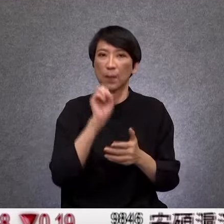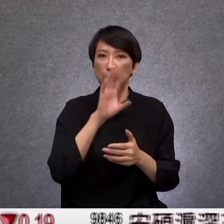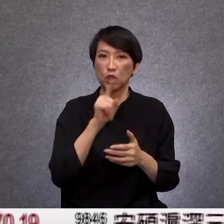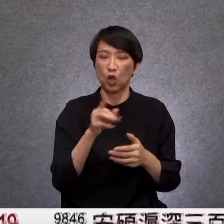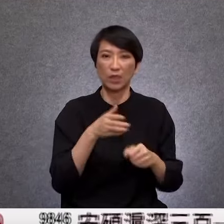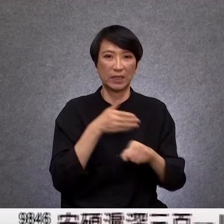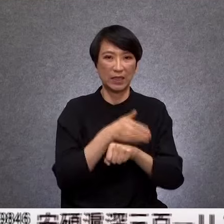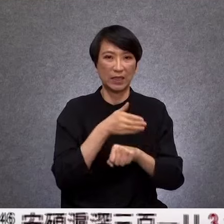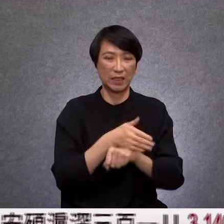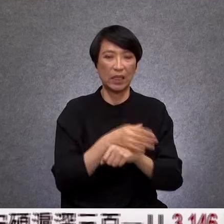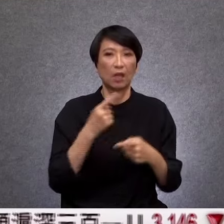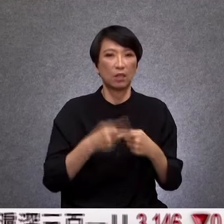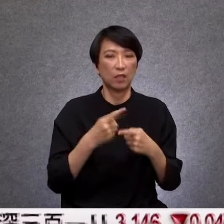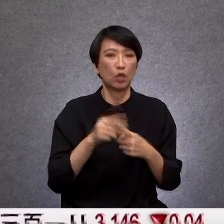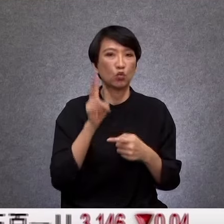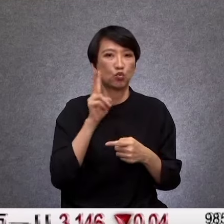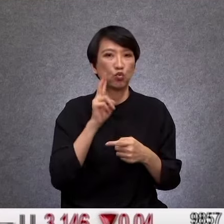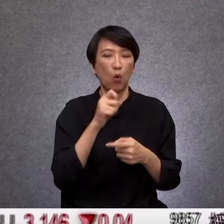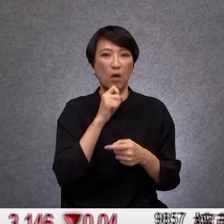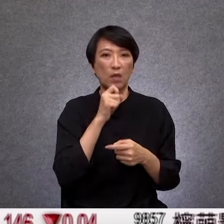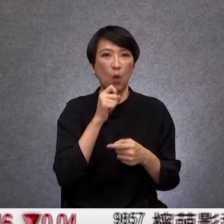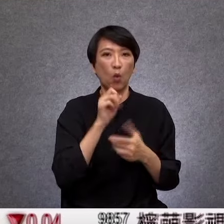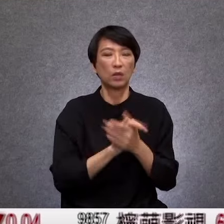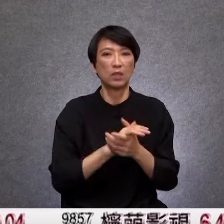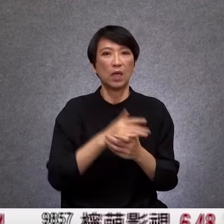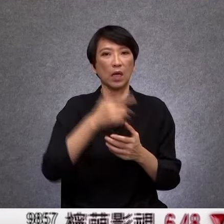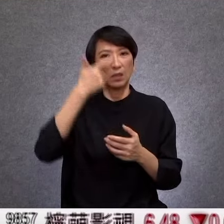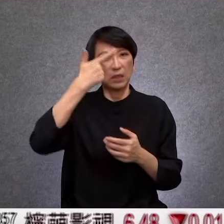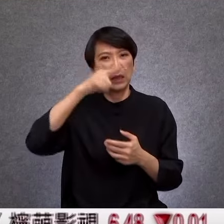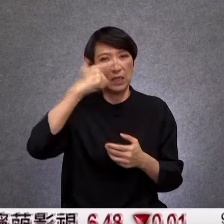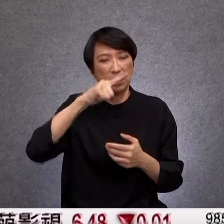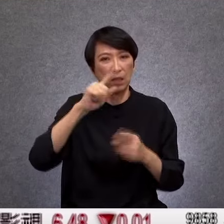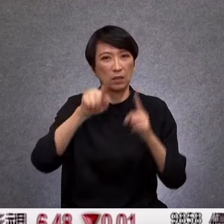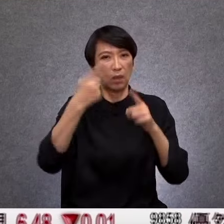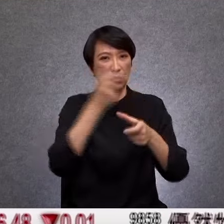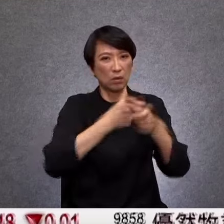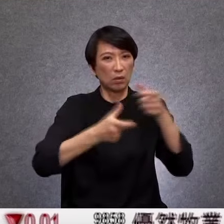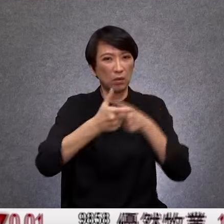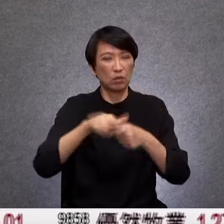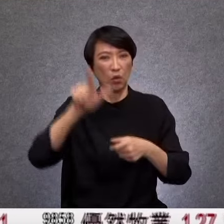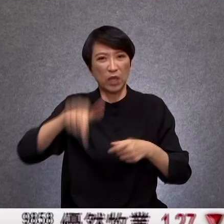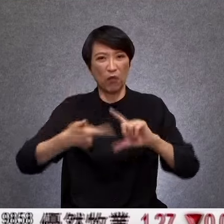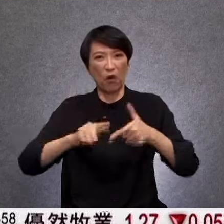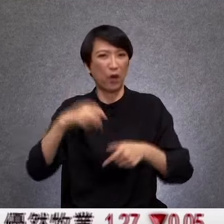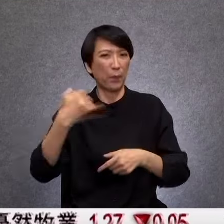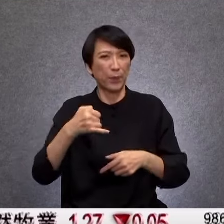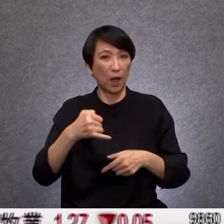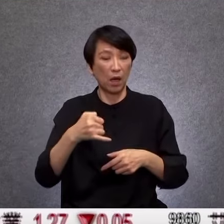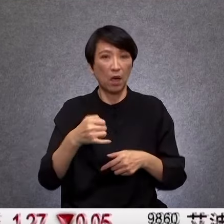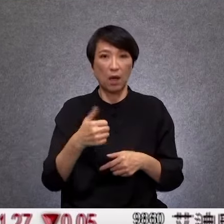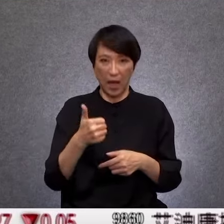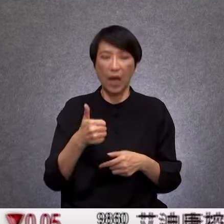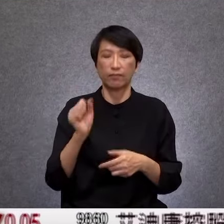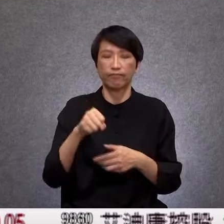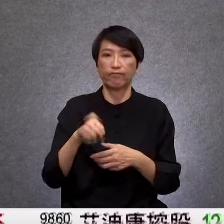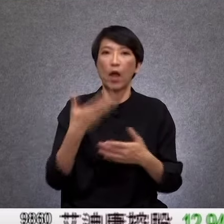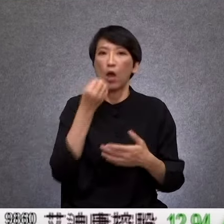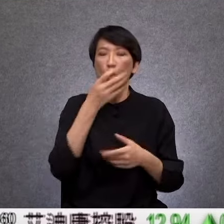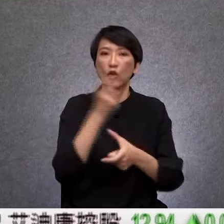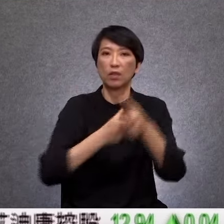即係隱喻緊係講緊話，即係嚟緊其實如果我哋有突破咧，係要靠其他產業，唔可以食老